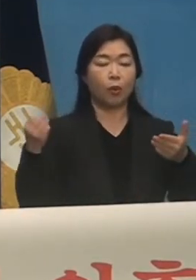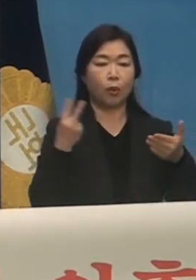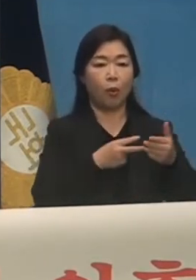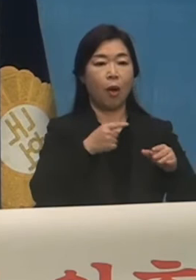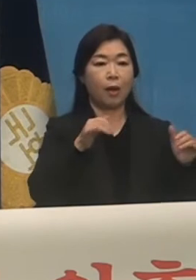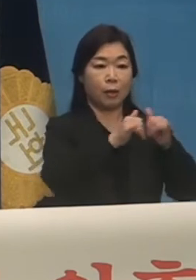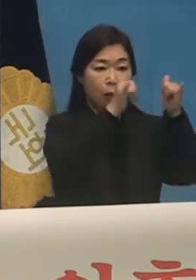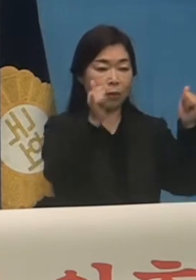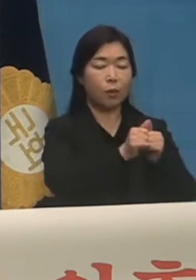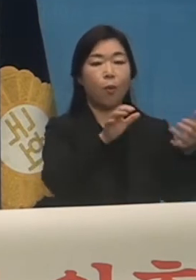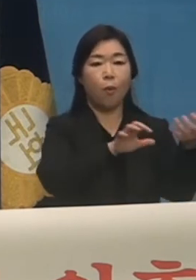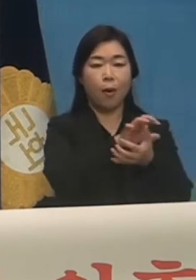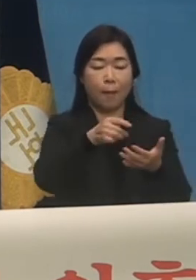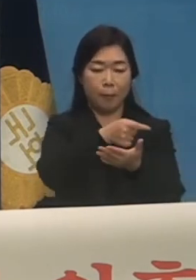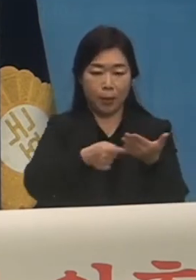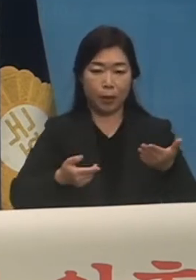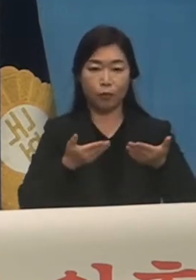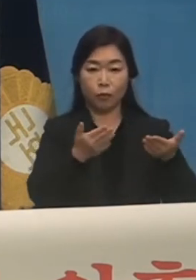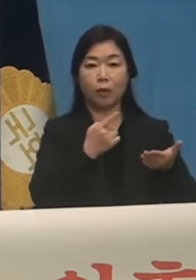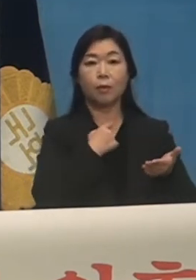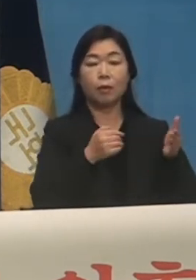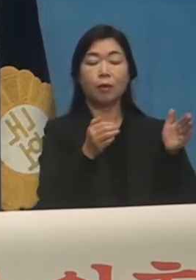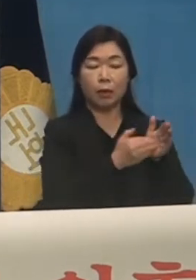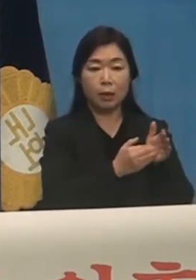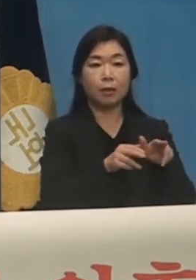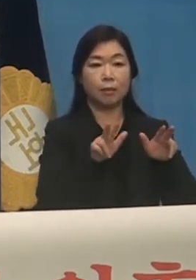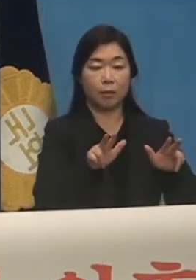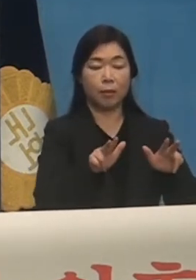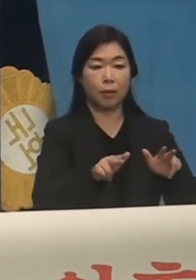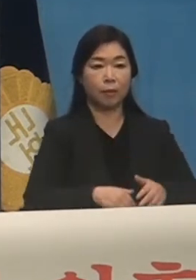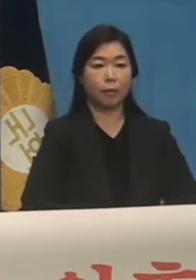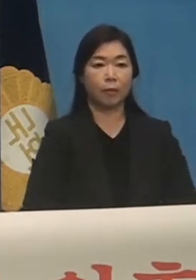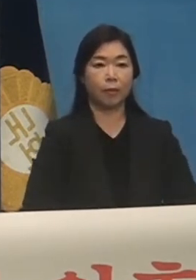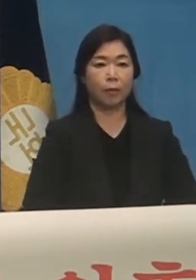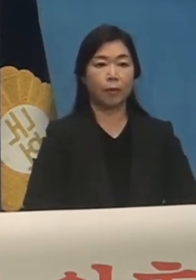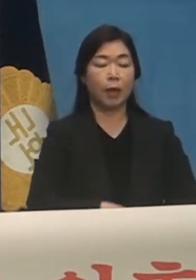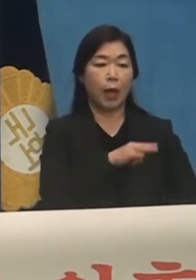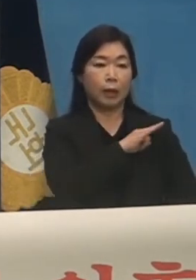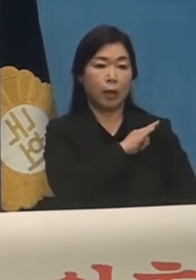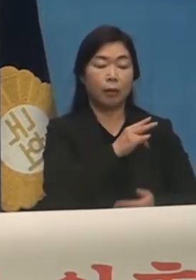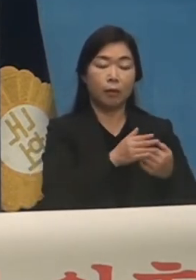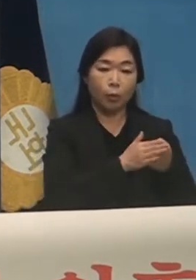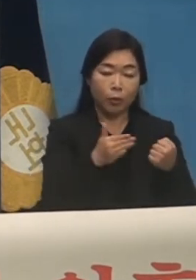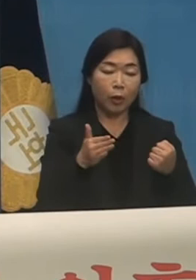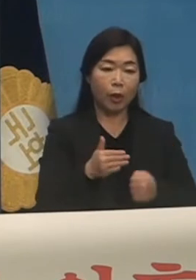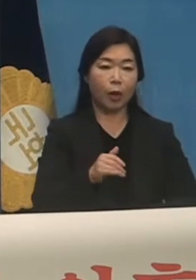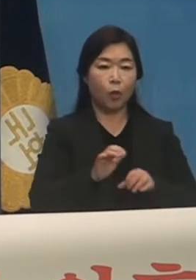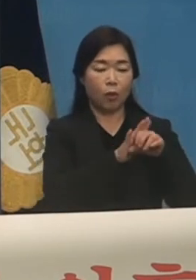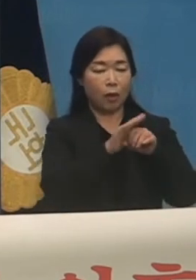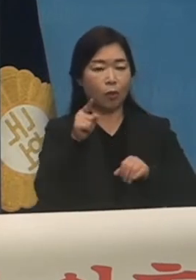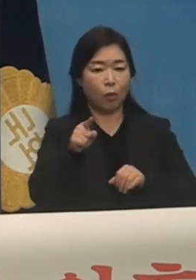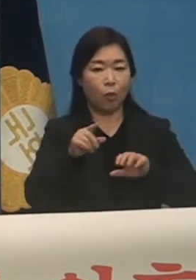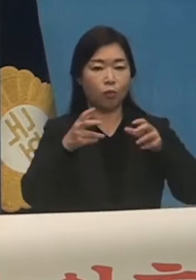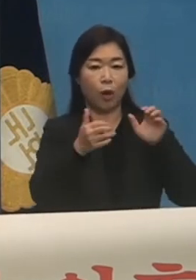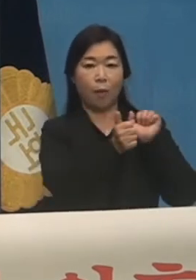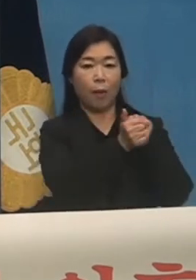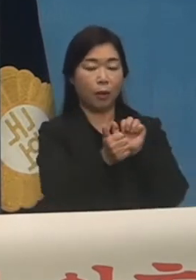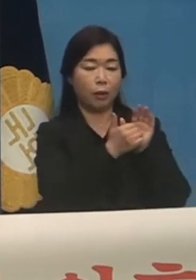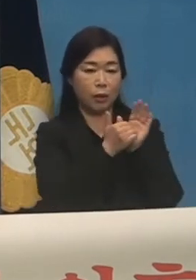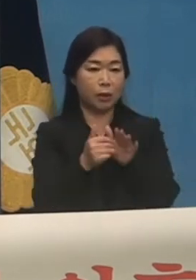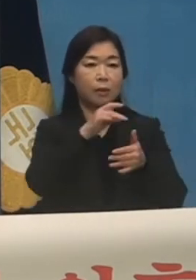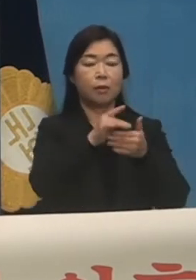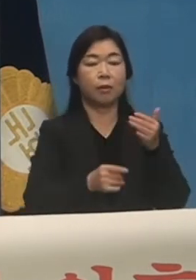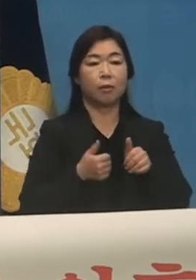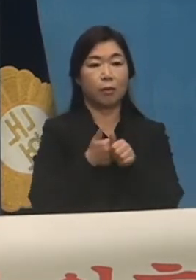큰 혼란과 피해를 야기하고 있는 이단이다. 특히 신천지는 코로나19의 국가 방역 지침을